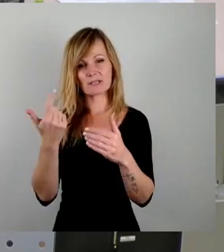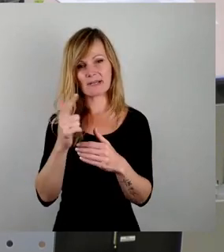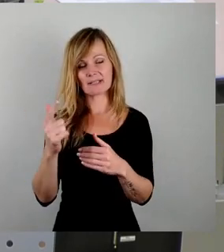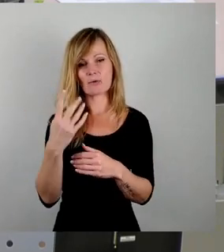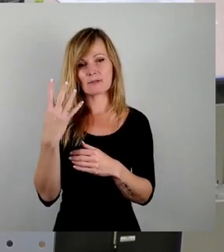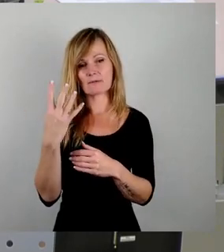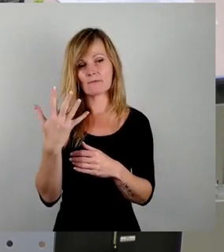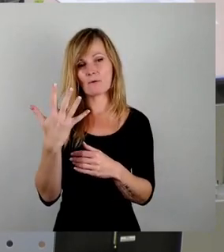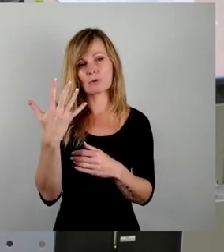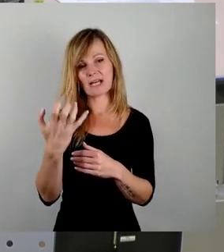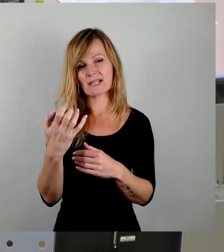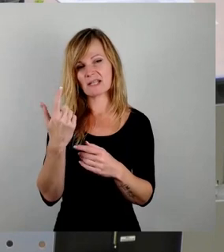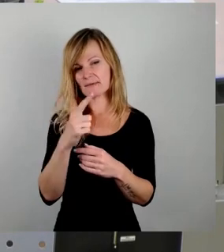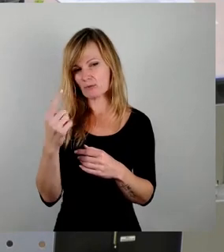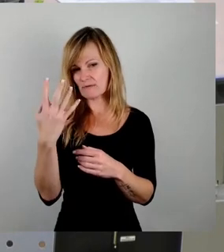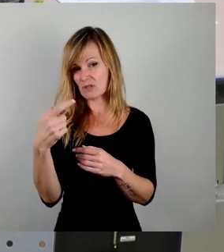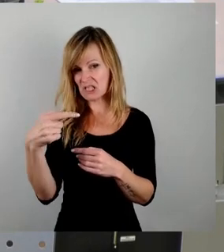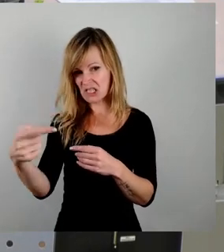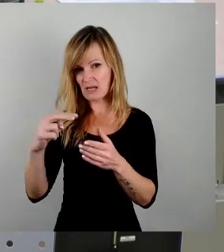vorgesehen. Wird es dann quasi auch noch ein